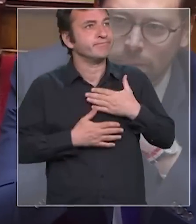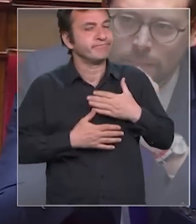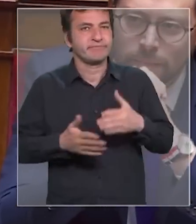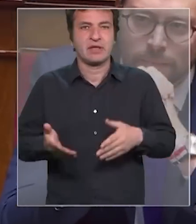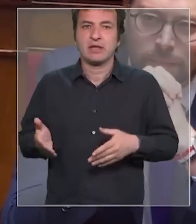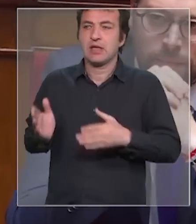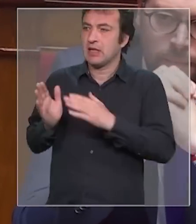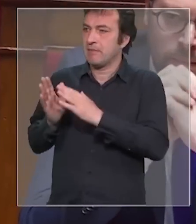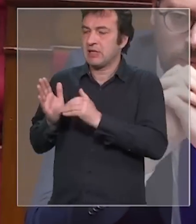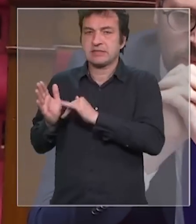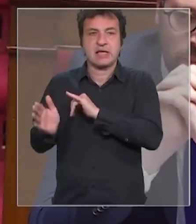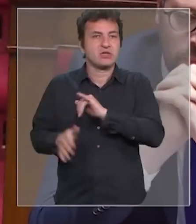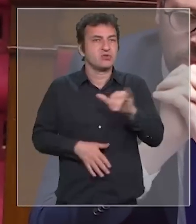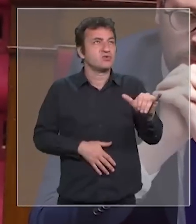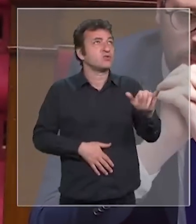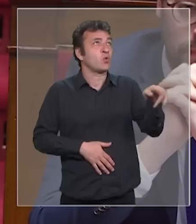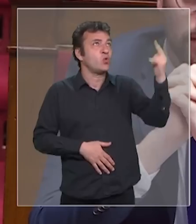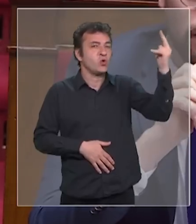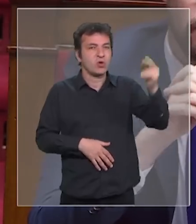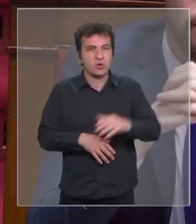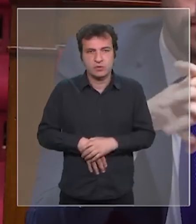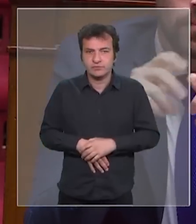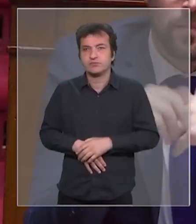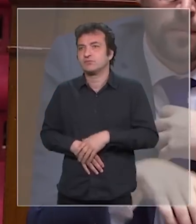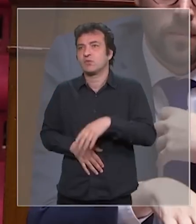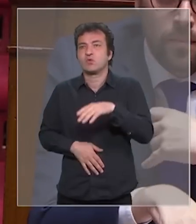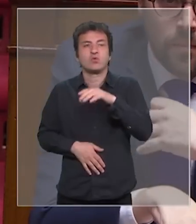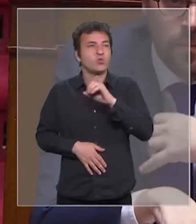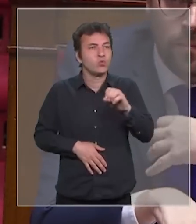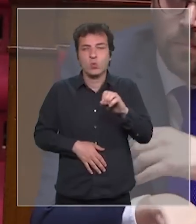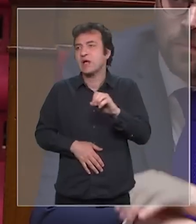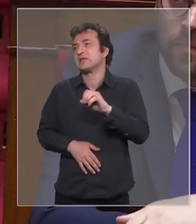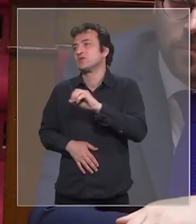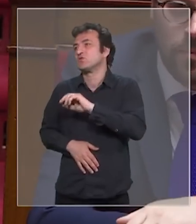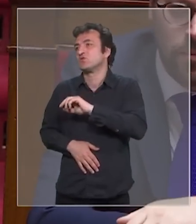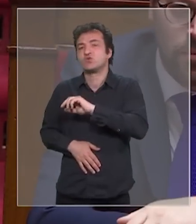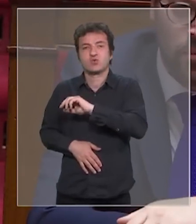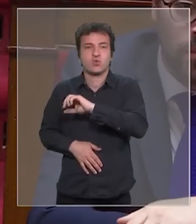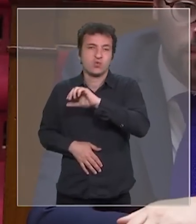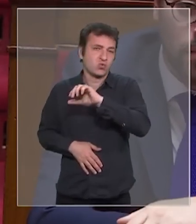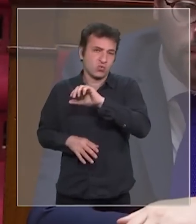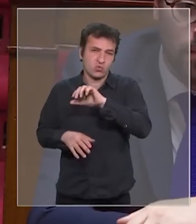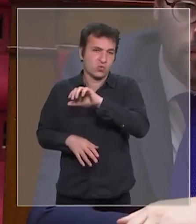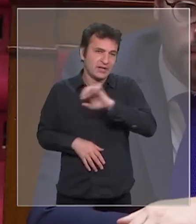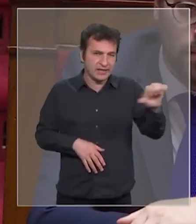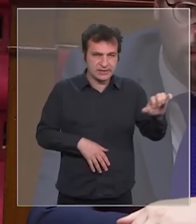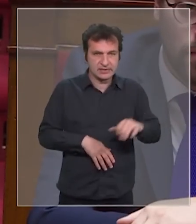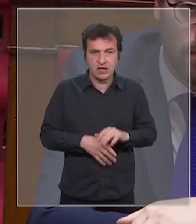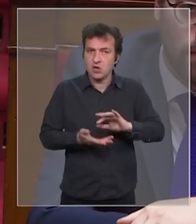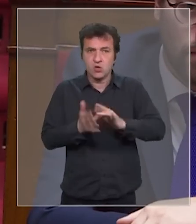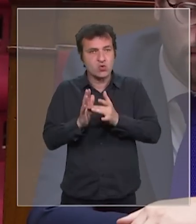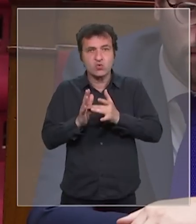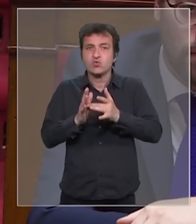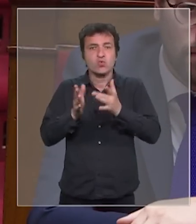de Marseille à Héricourt, de Montargis à Lyon, d'Échirolles à Nanterre, dans tous les territoires abandonnés, des villes aux